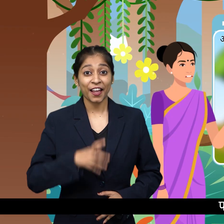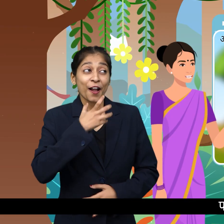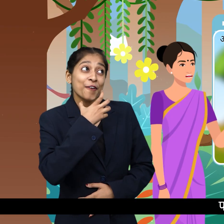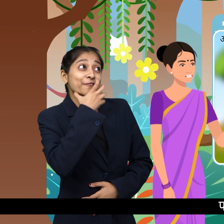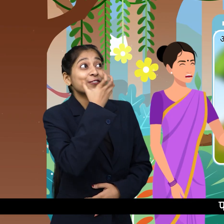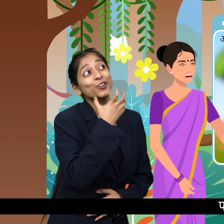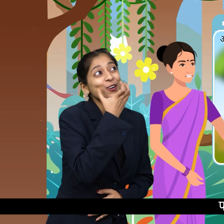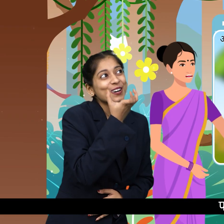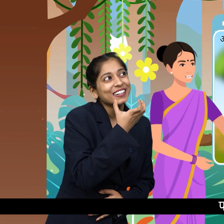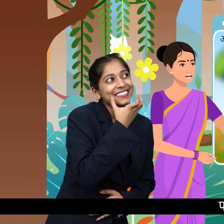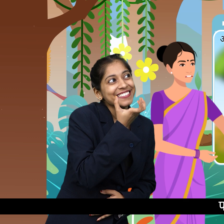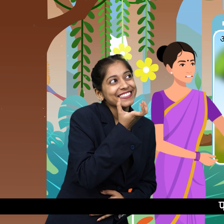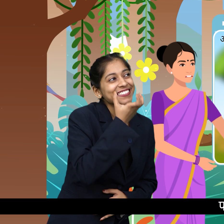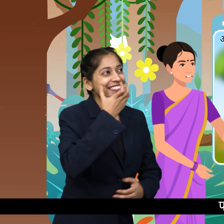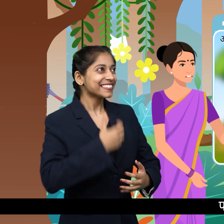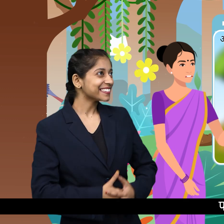फल।